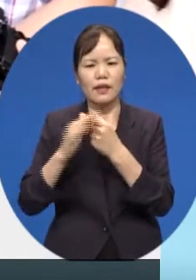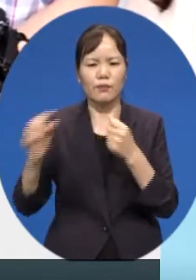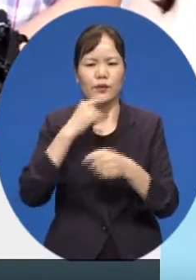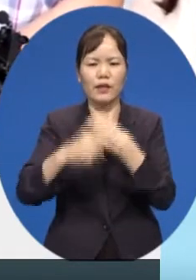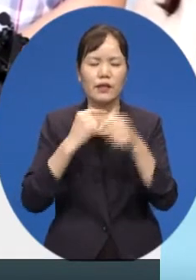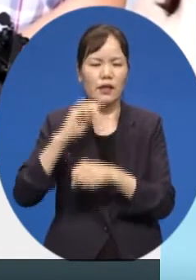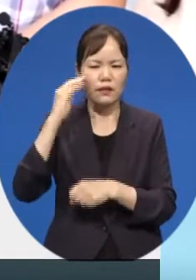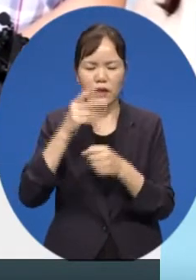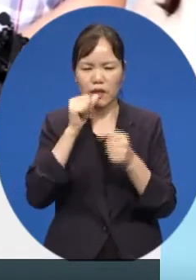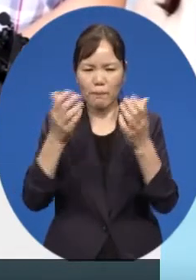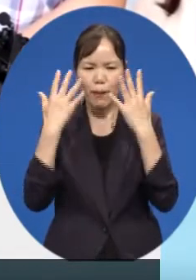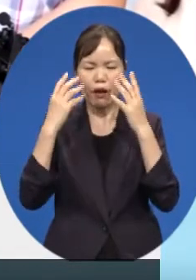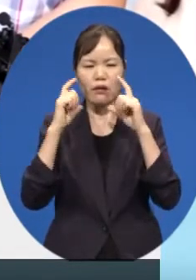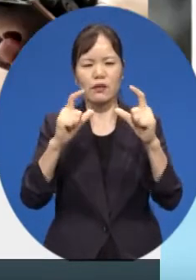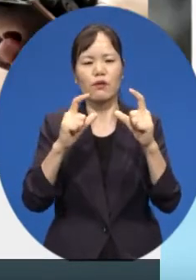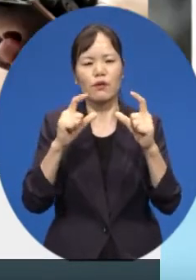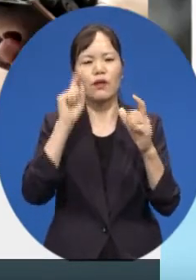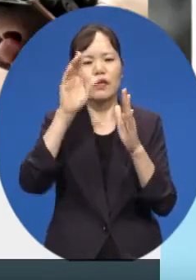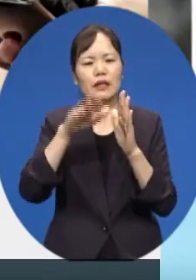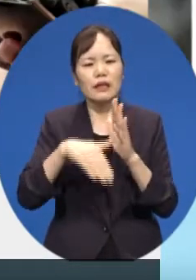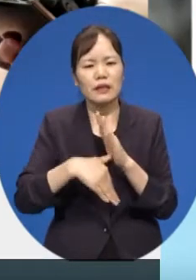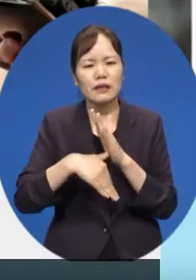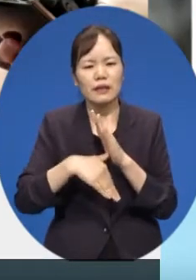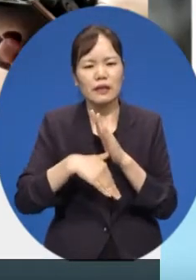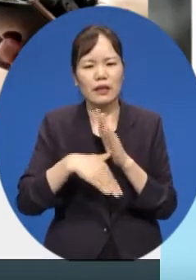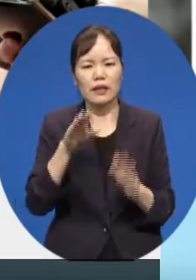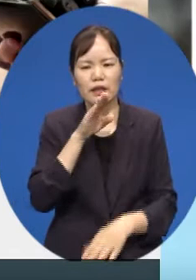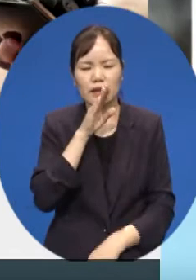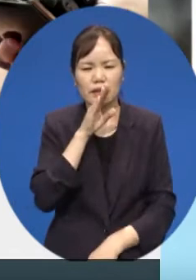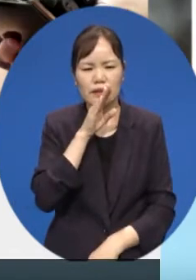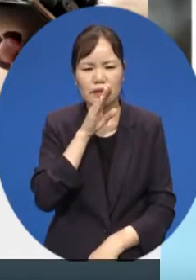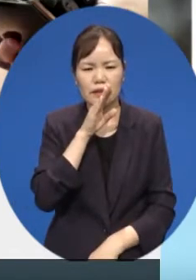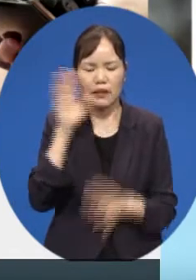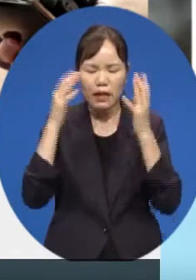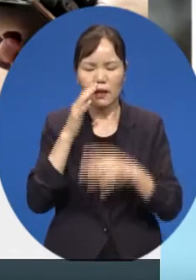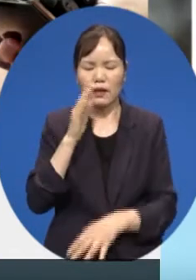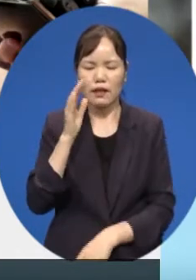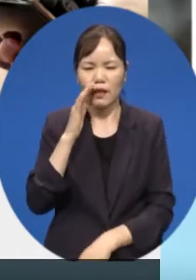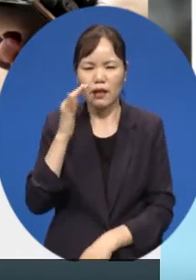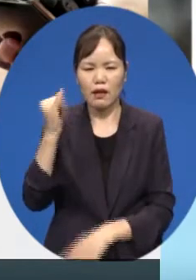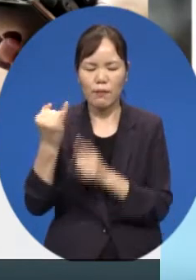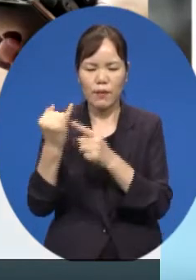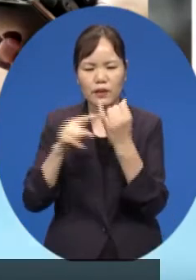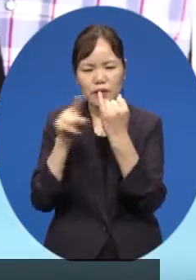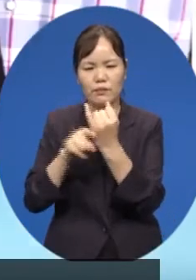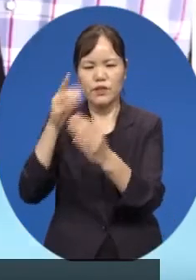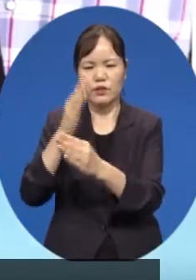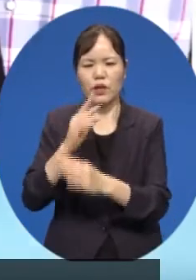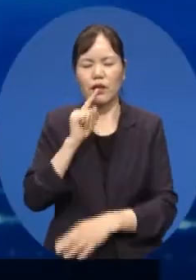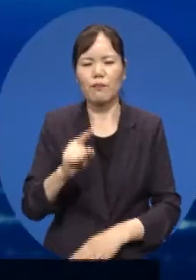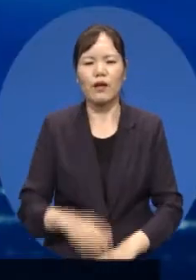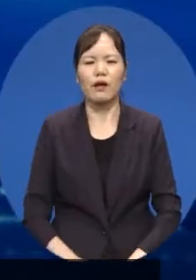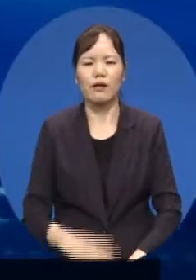선고되고 루 실행에 선고될 때 이미 이 친모 는 임신 하고 있었다 이런 이야기들이 나오고 있습니다 그렇군요 그런데